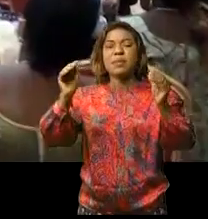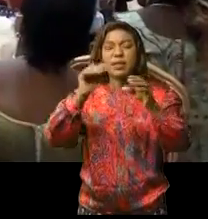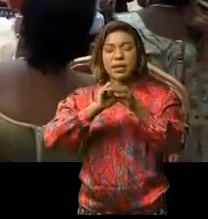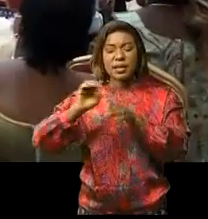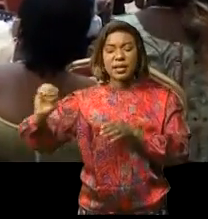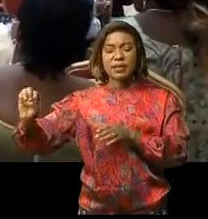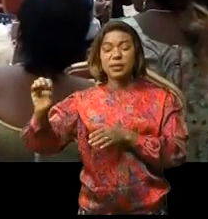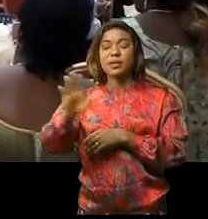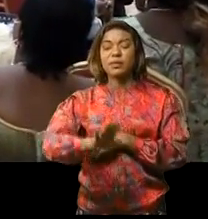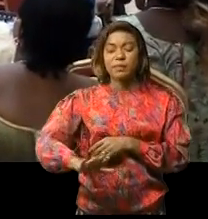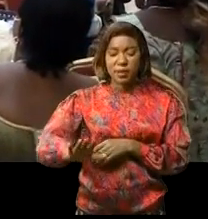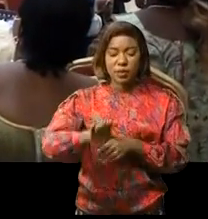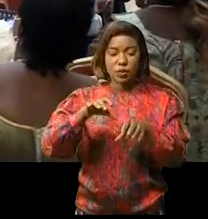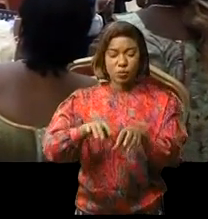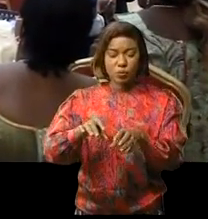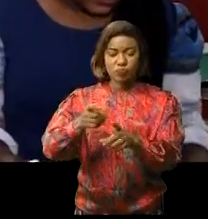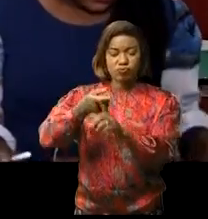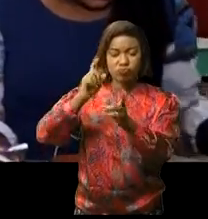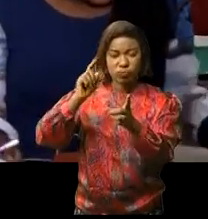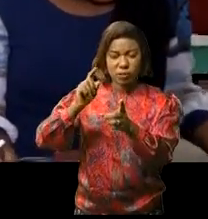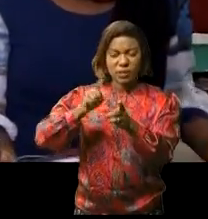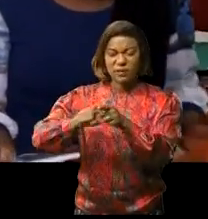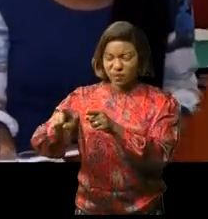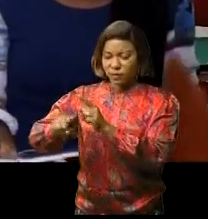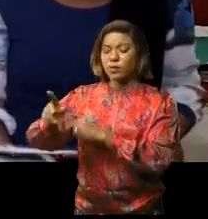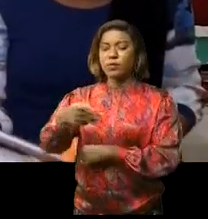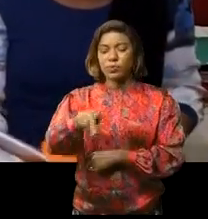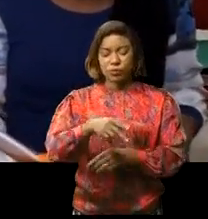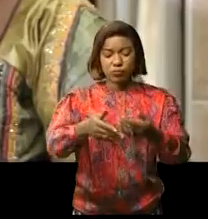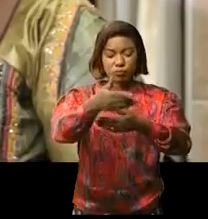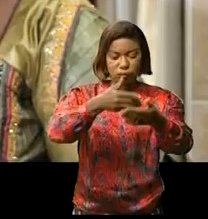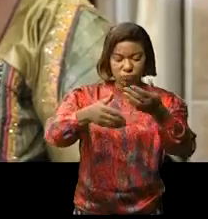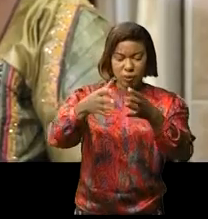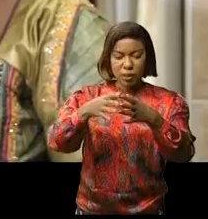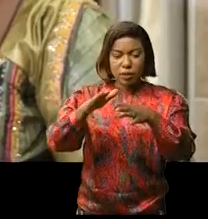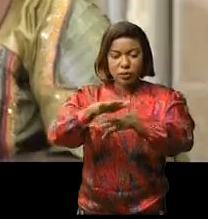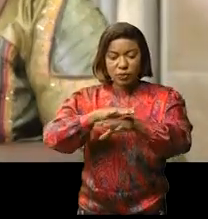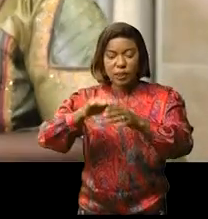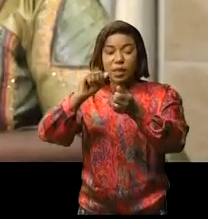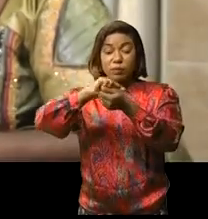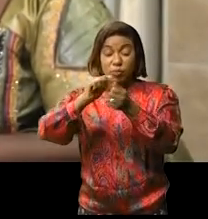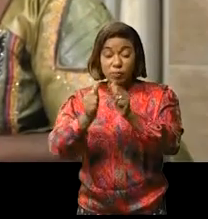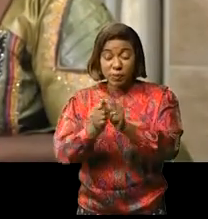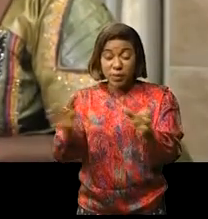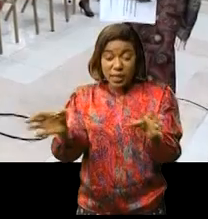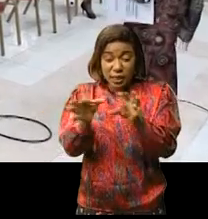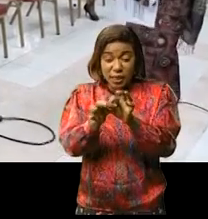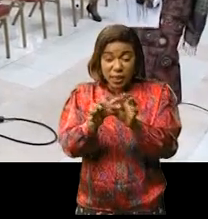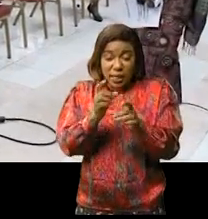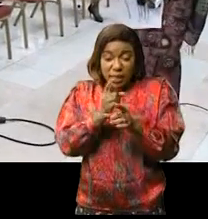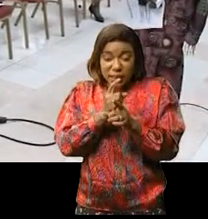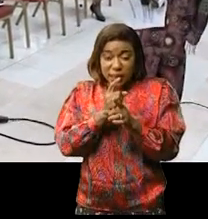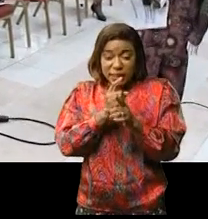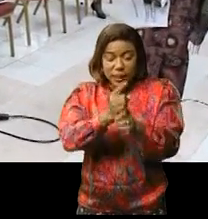RDC. Venus de différentes provinces, les participants vont échanger les informations sur les problèmes saillants liés à l'insécurité